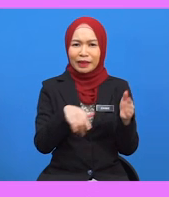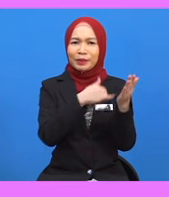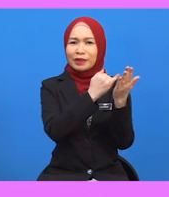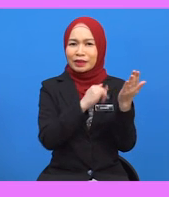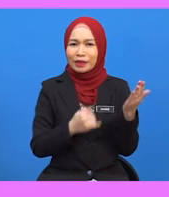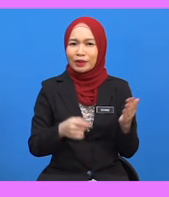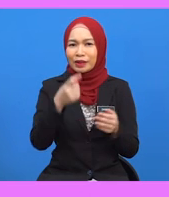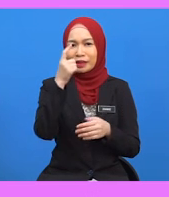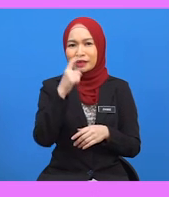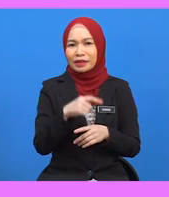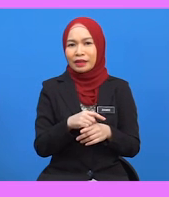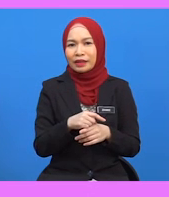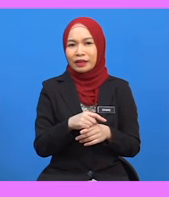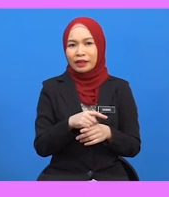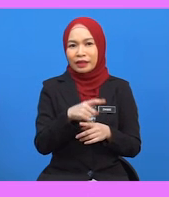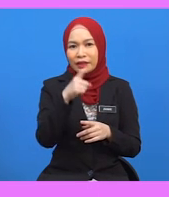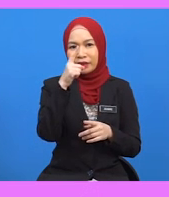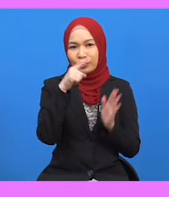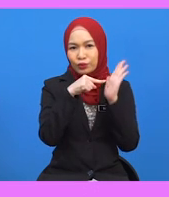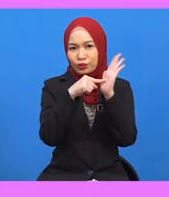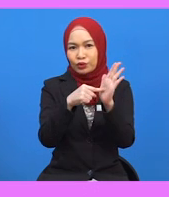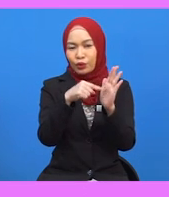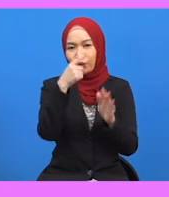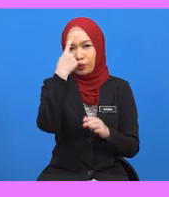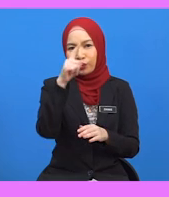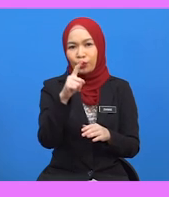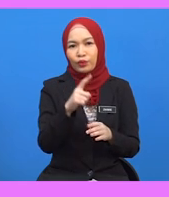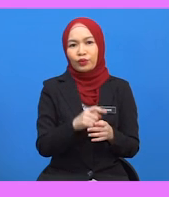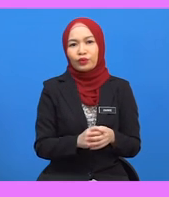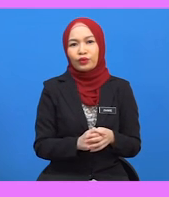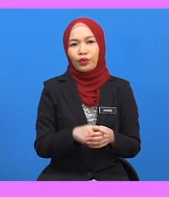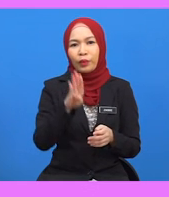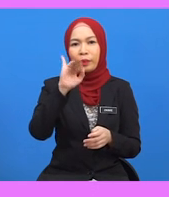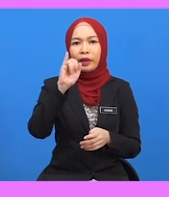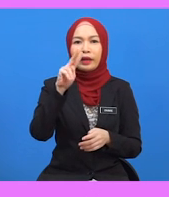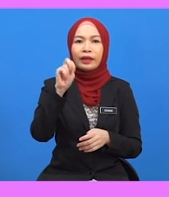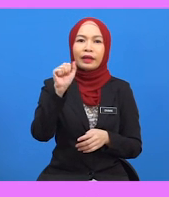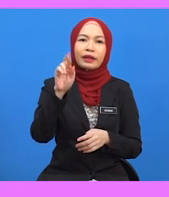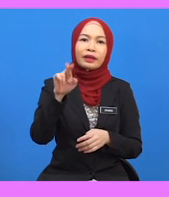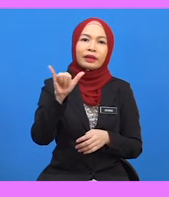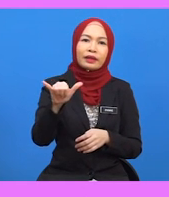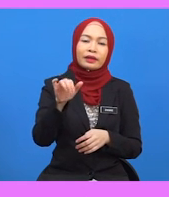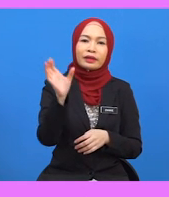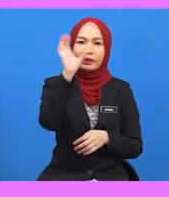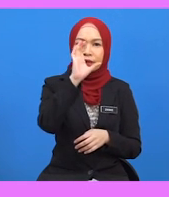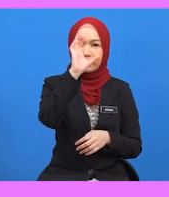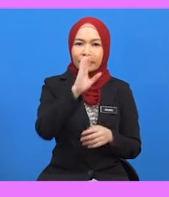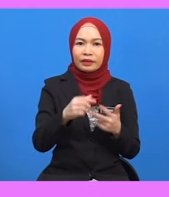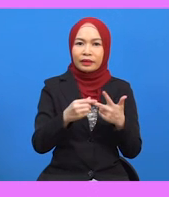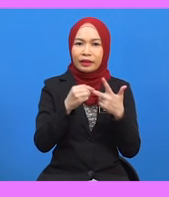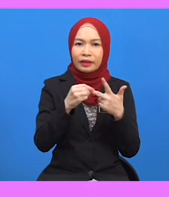dilukis untuk menunjukkan setiap aliran bagi binary search. Langkah